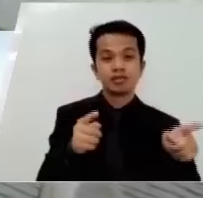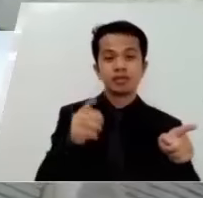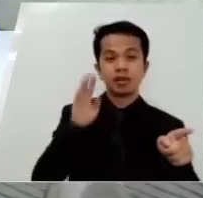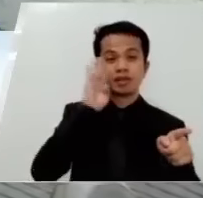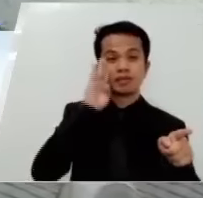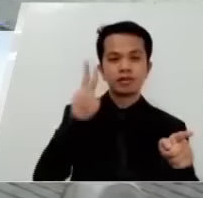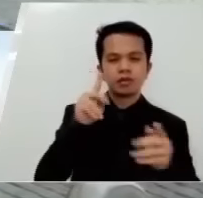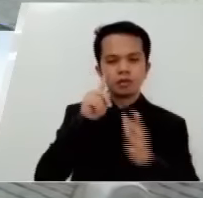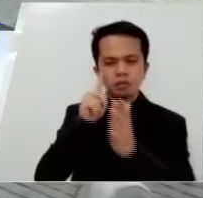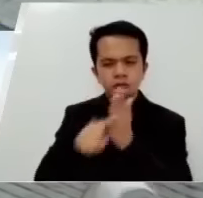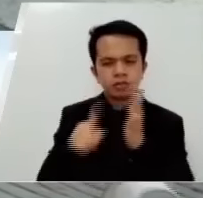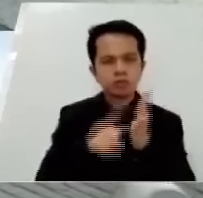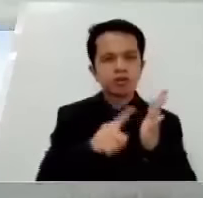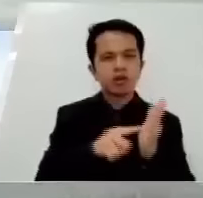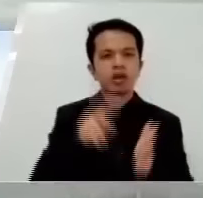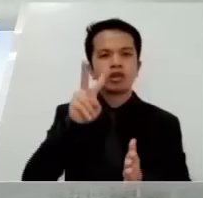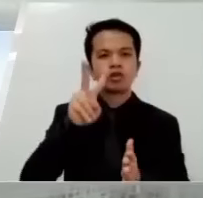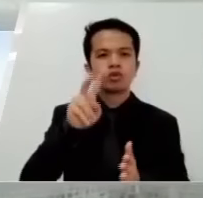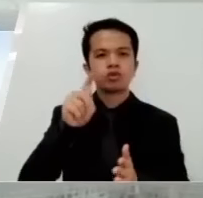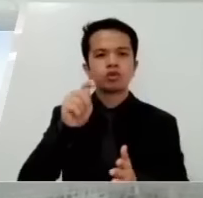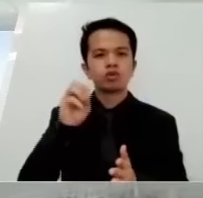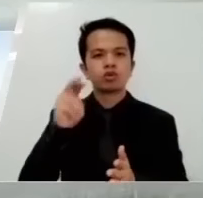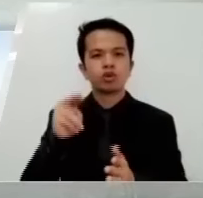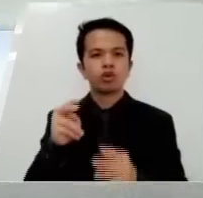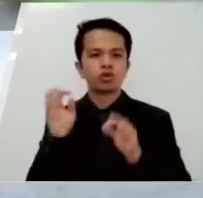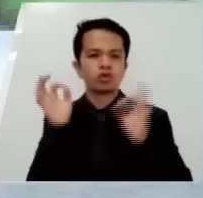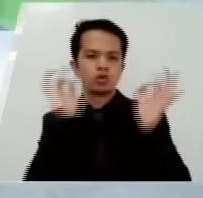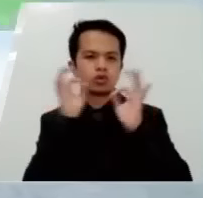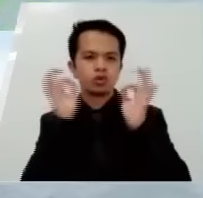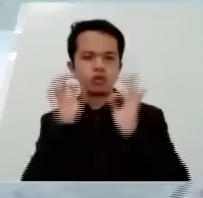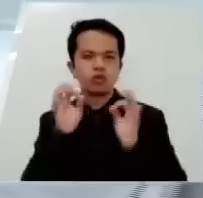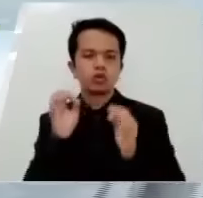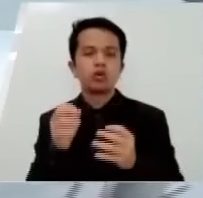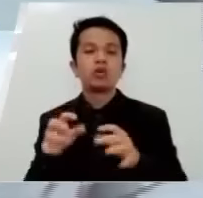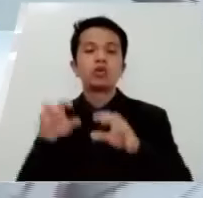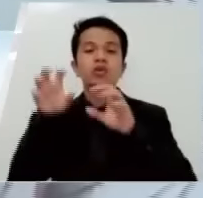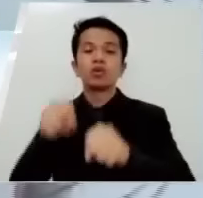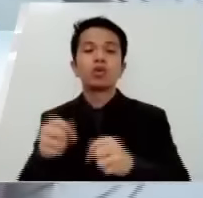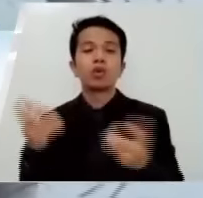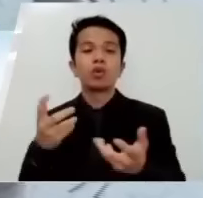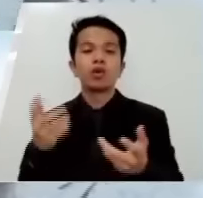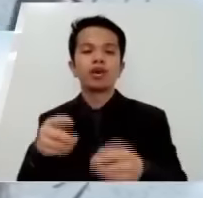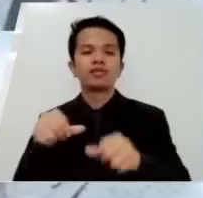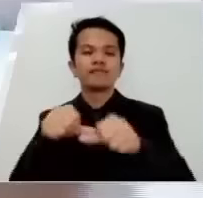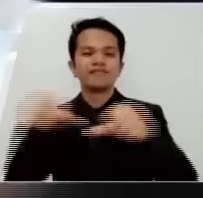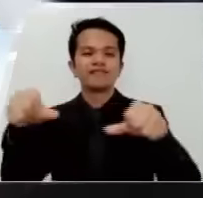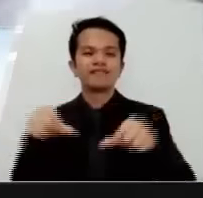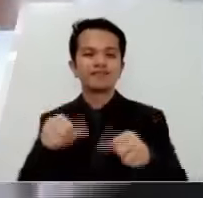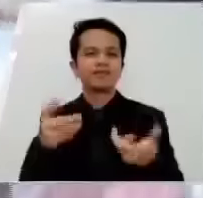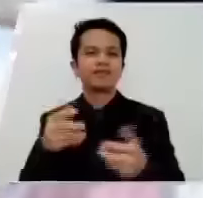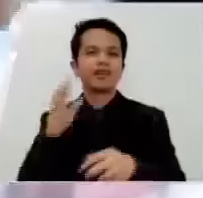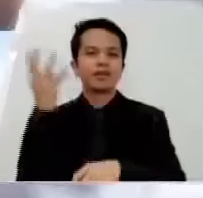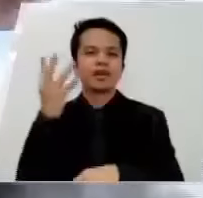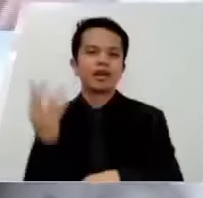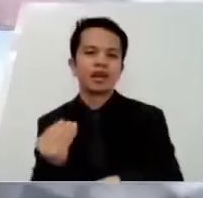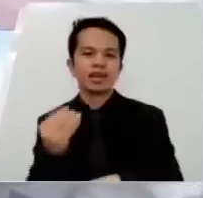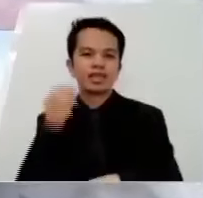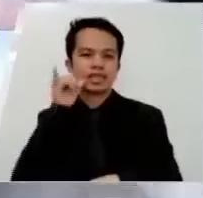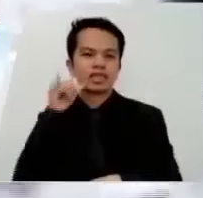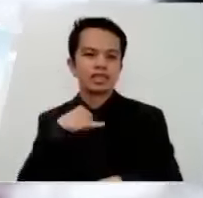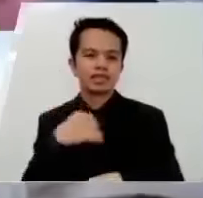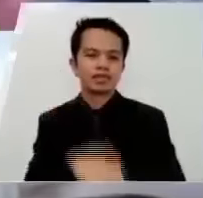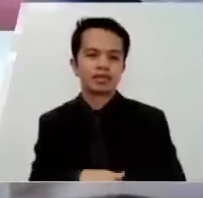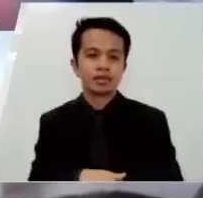halos 2 toneladang hinihinalang shabu na nasabat sa isang checkpoint sa Alitagtag, Batangas kahapon. Anya, ang